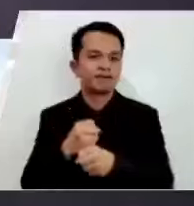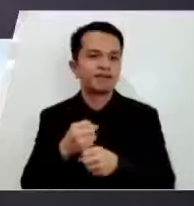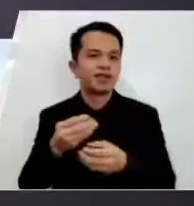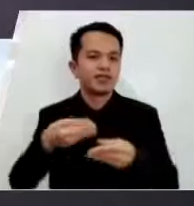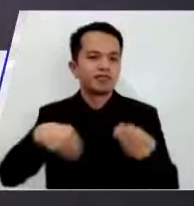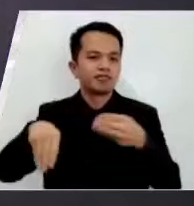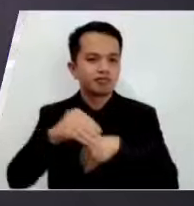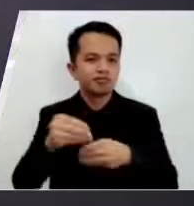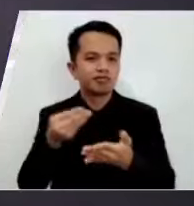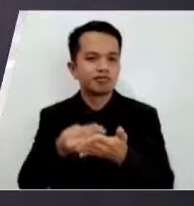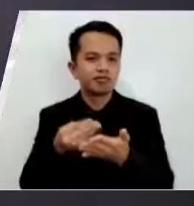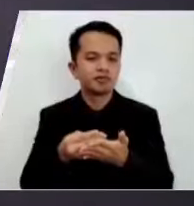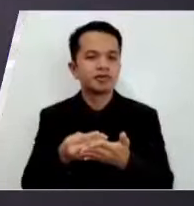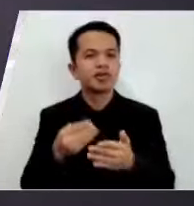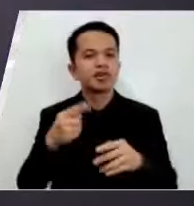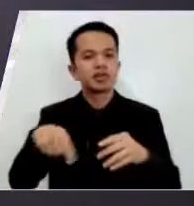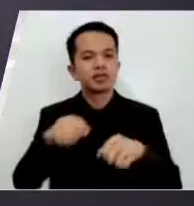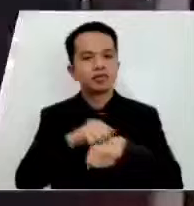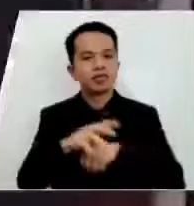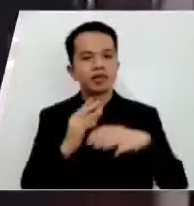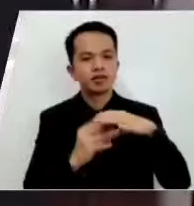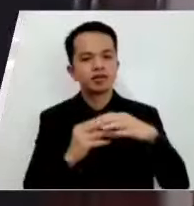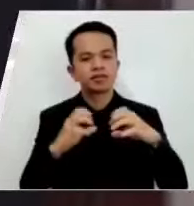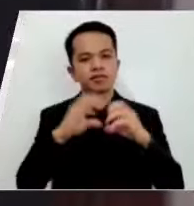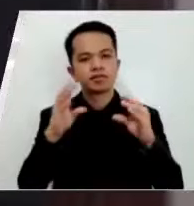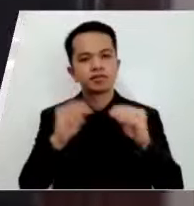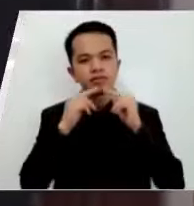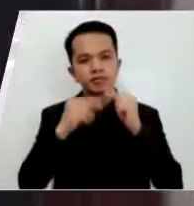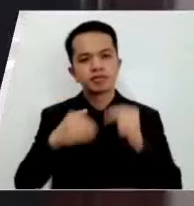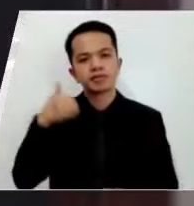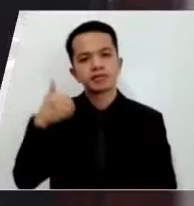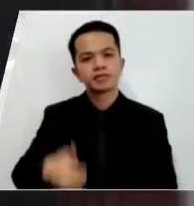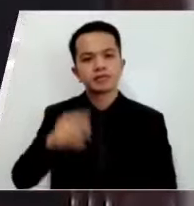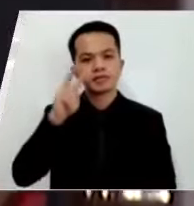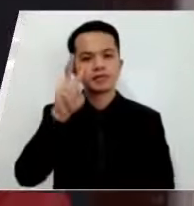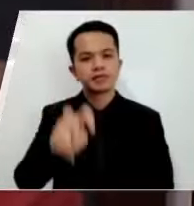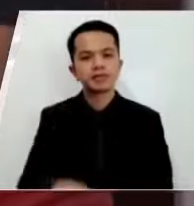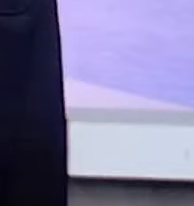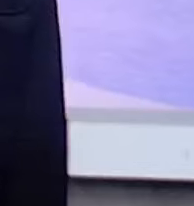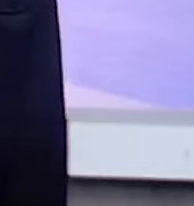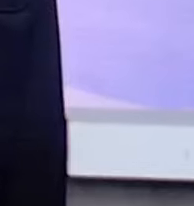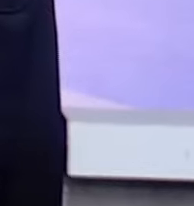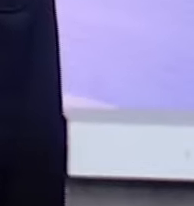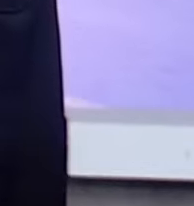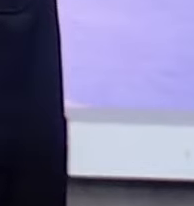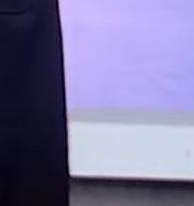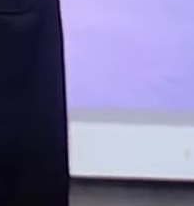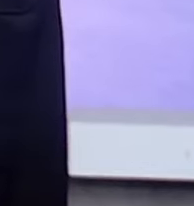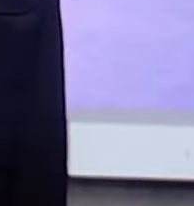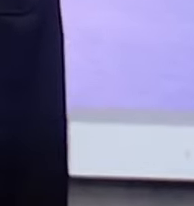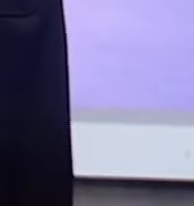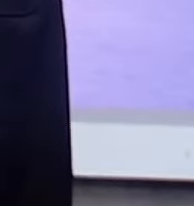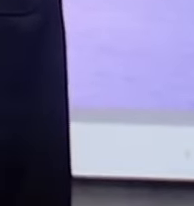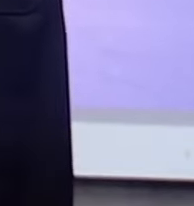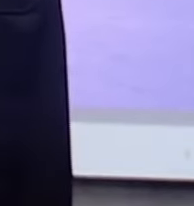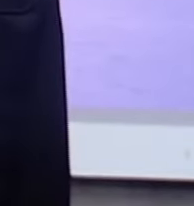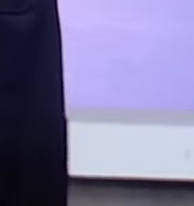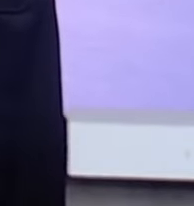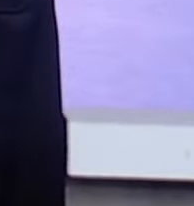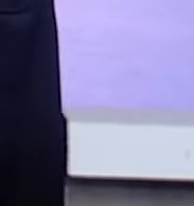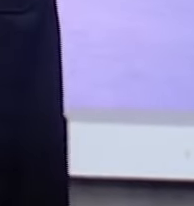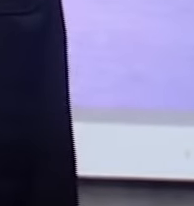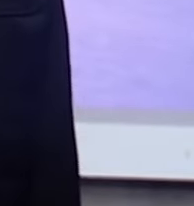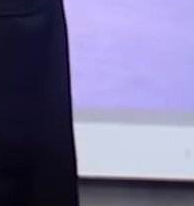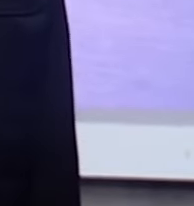Para sa GMA Integrated News, ako si Maki Pulido, ang inyong saksi. Mga kapuso, sama-sama